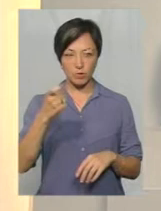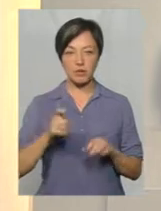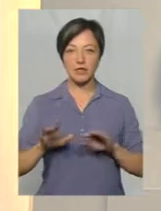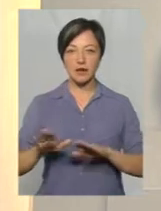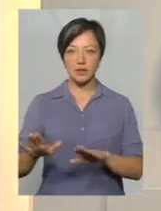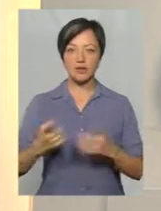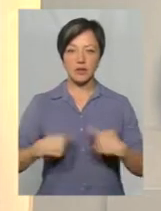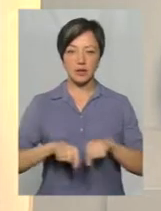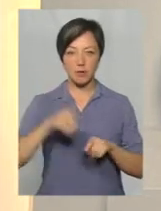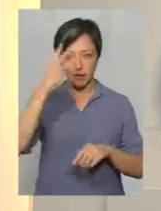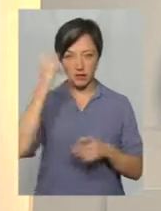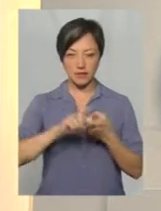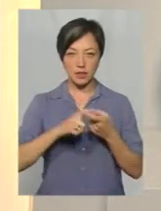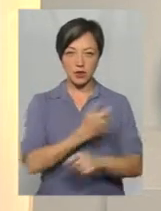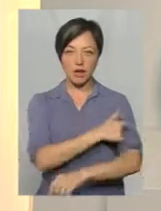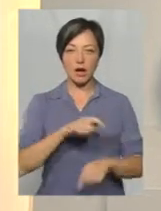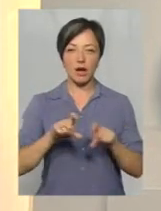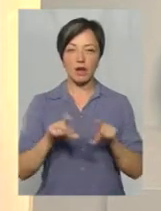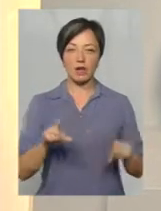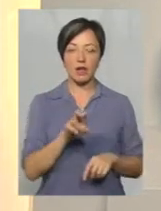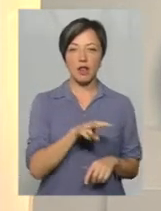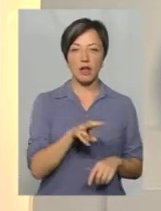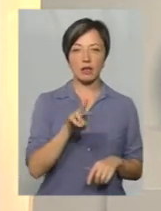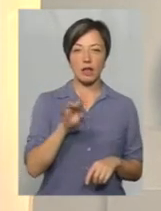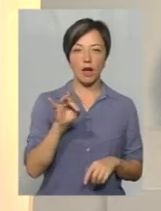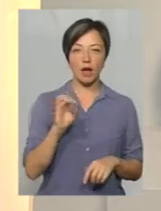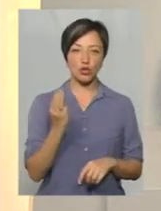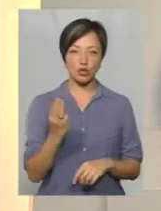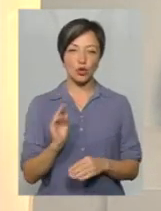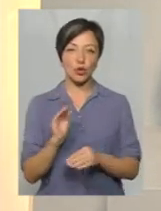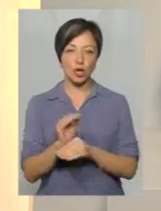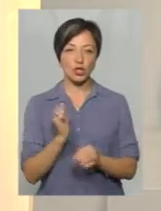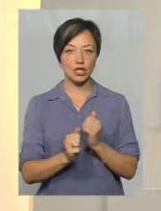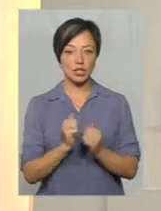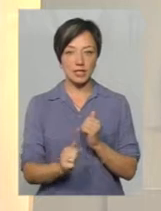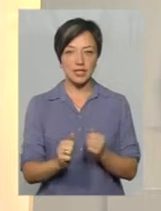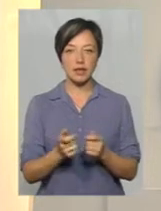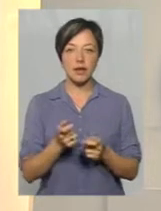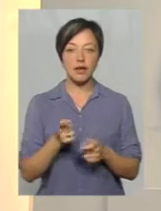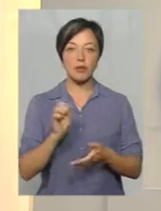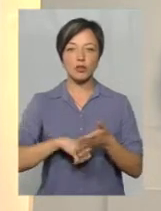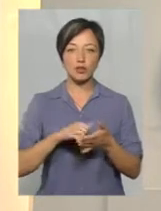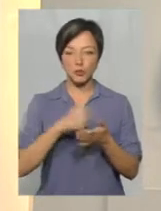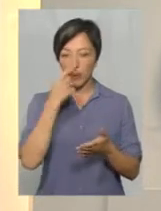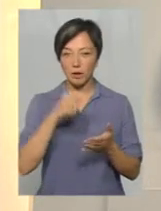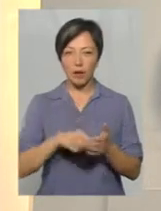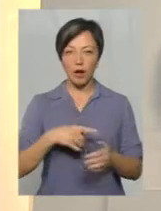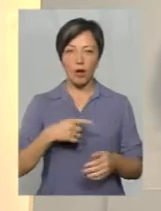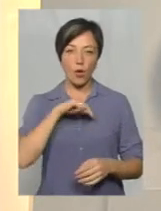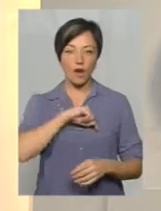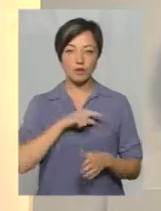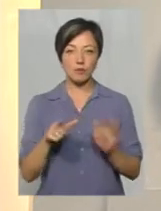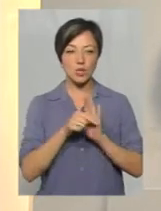завідуюча відділенням Хмельницької інфекційної лікарні Лариса Ярош. Вона додала, найчастіше збудник інфекції потрапляє до організму з